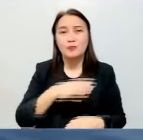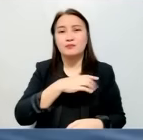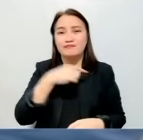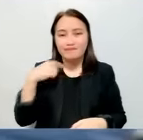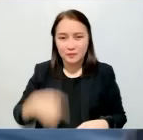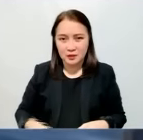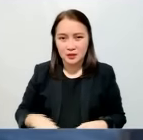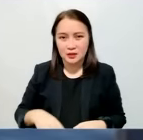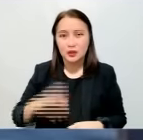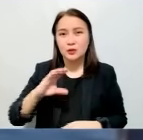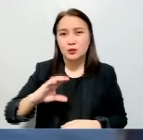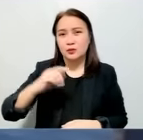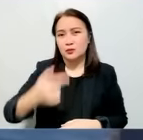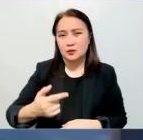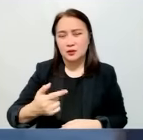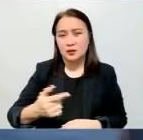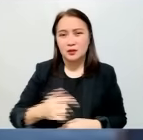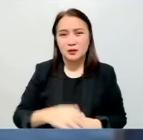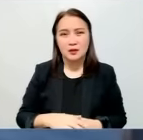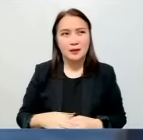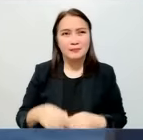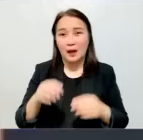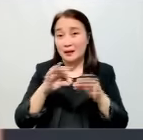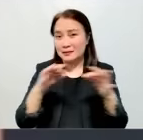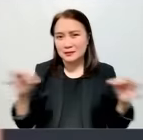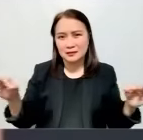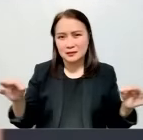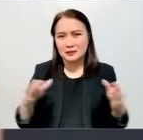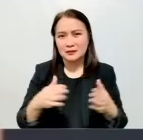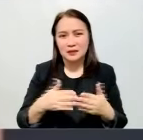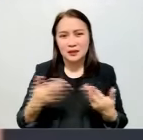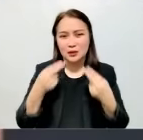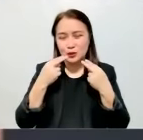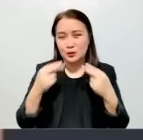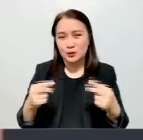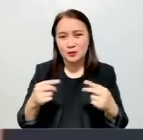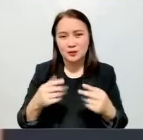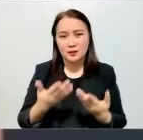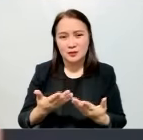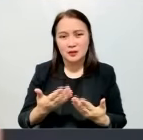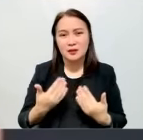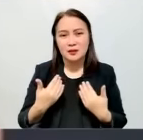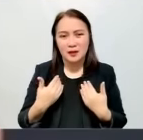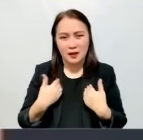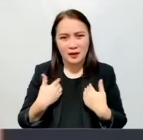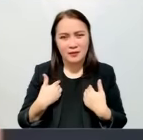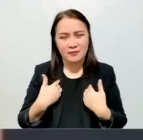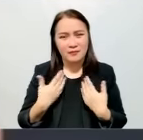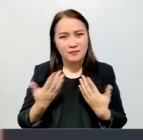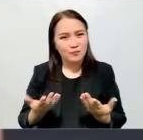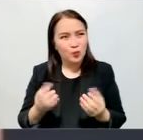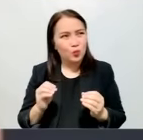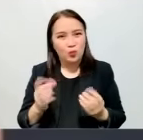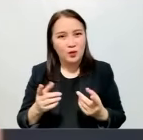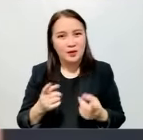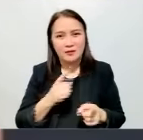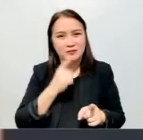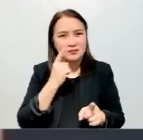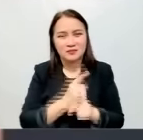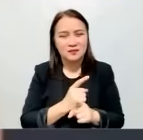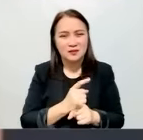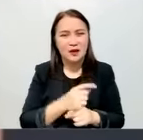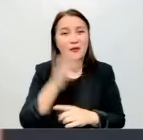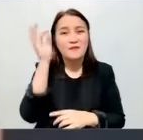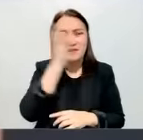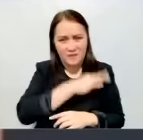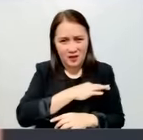the statements coming from the Chinese Coast Guard. We should take it with a grain of salt. Uh-oh. Kasi wala talagang katotohanan yung sinasabi nilang